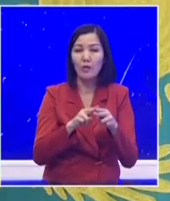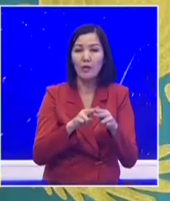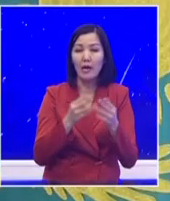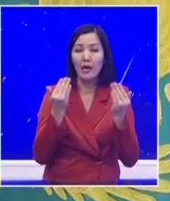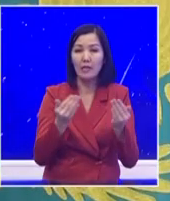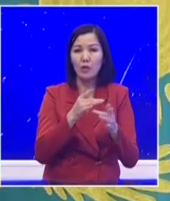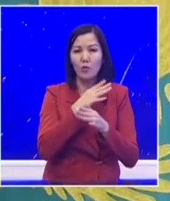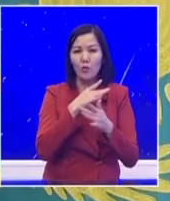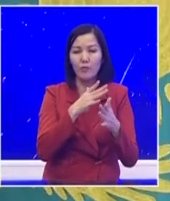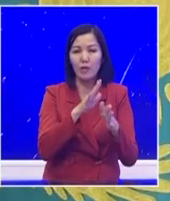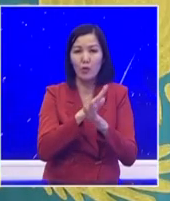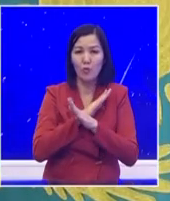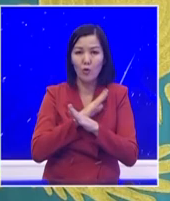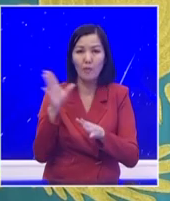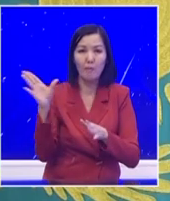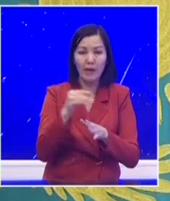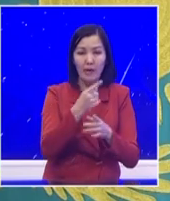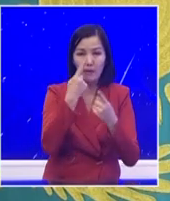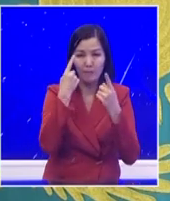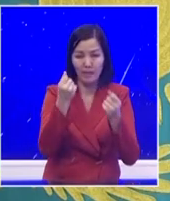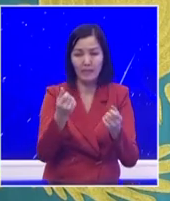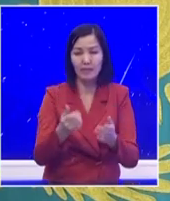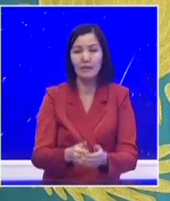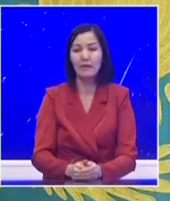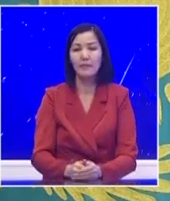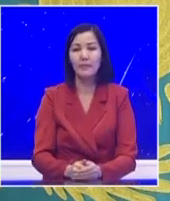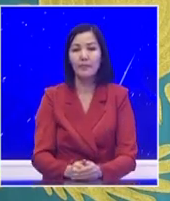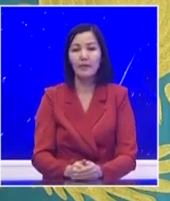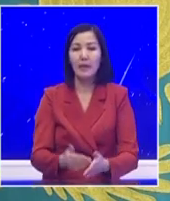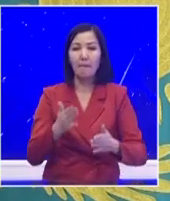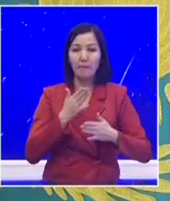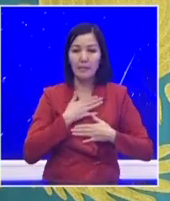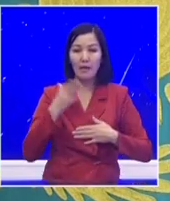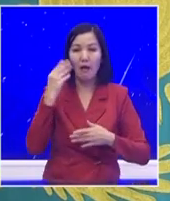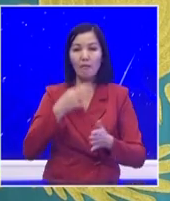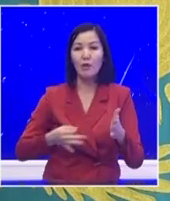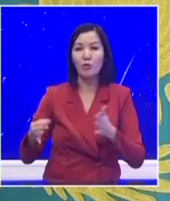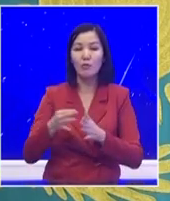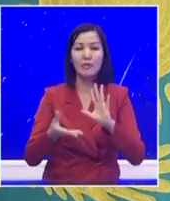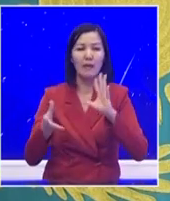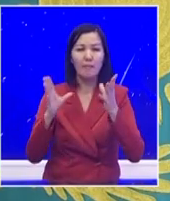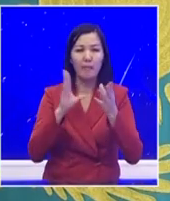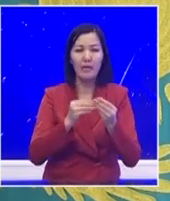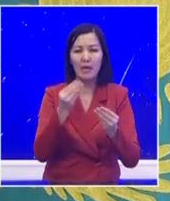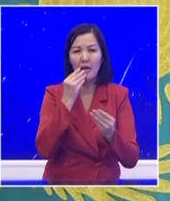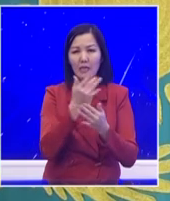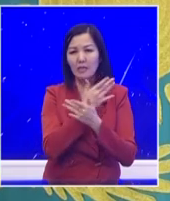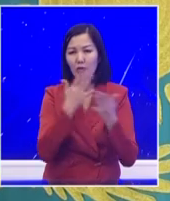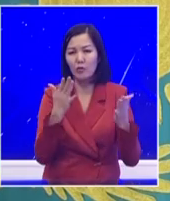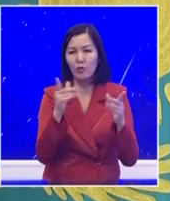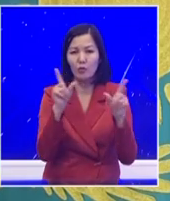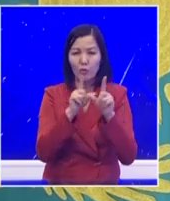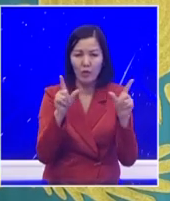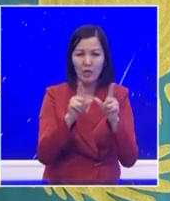неге әкеліп соққанын өздеріңіз білесіздер. Біздің облыста барлық азық-түлік